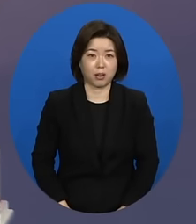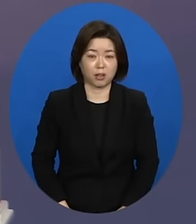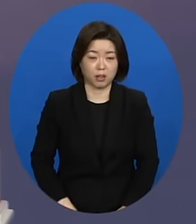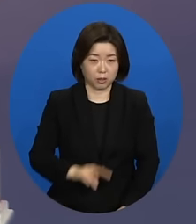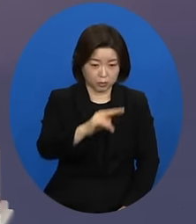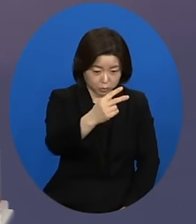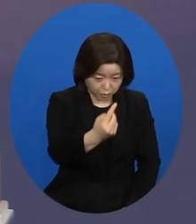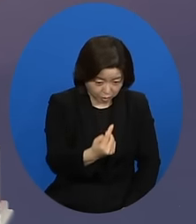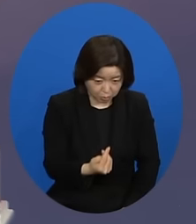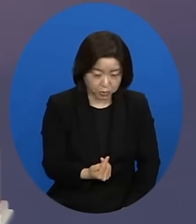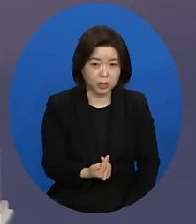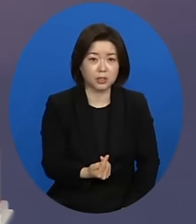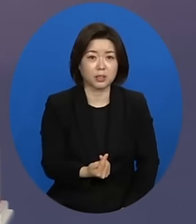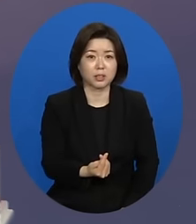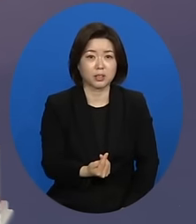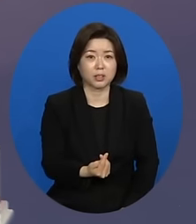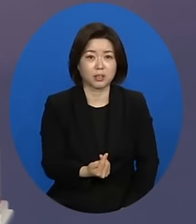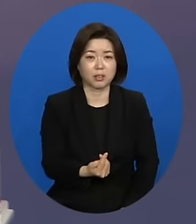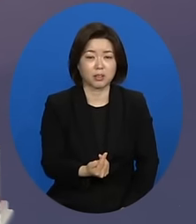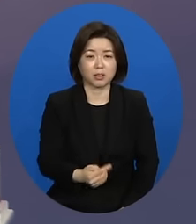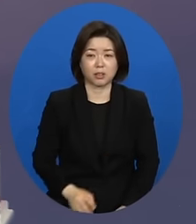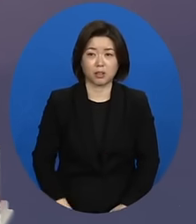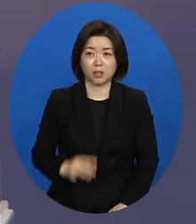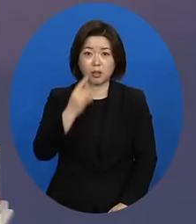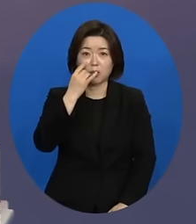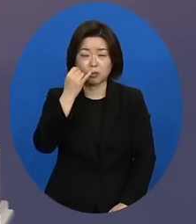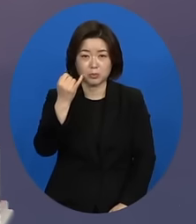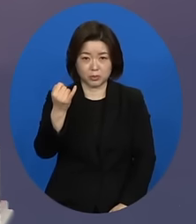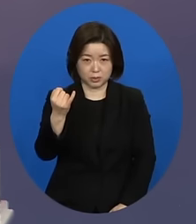돌아와 보니 엄마가